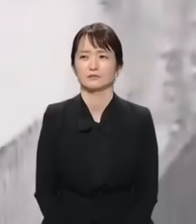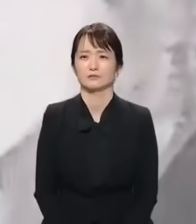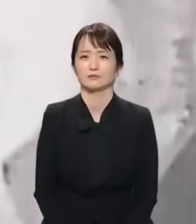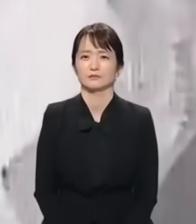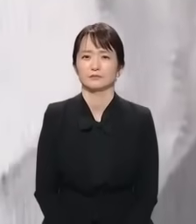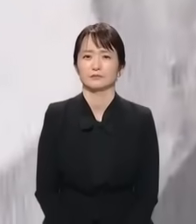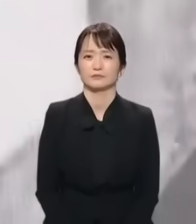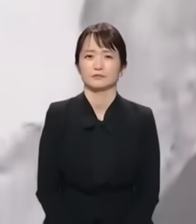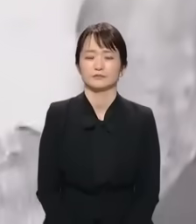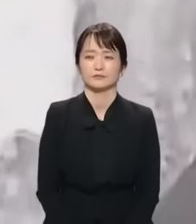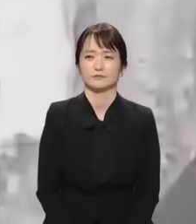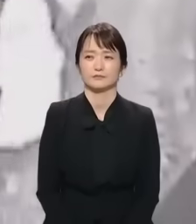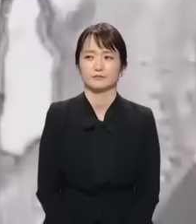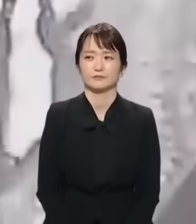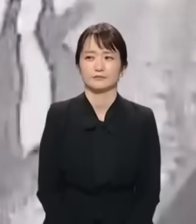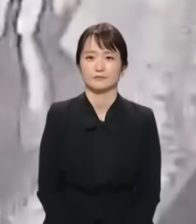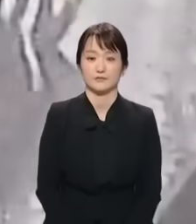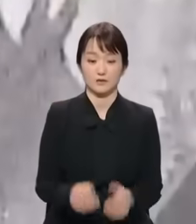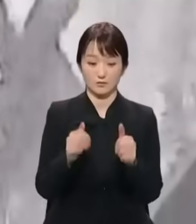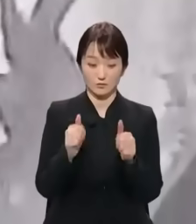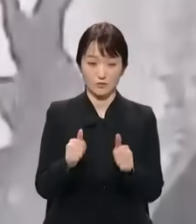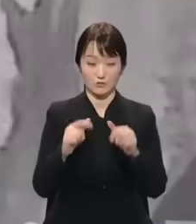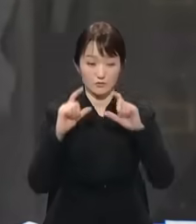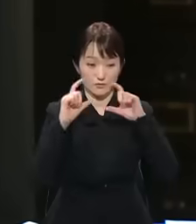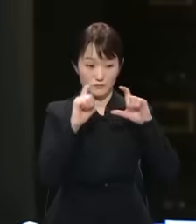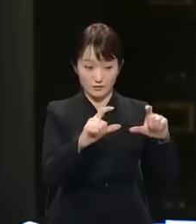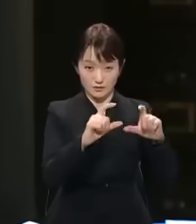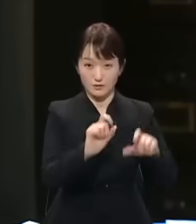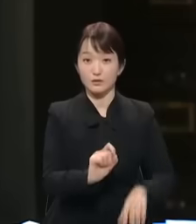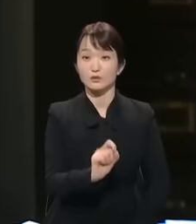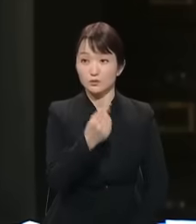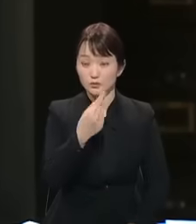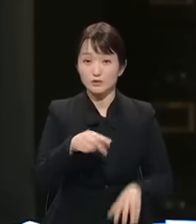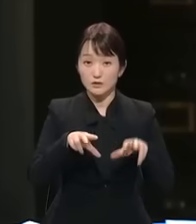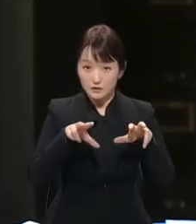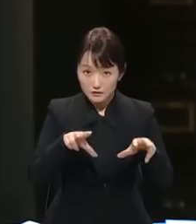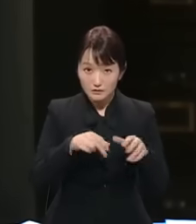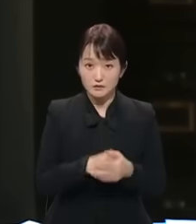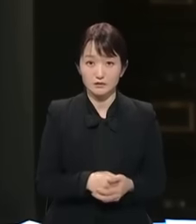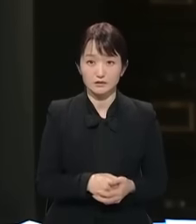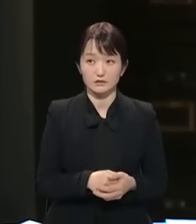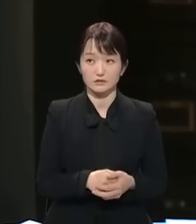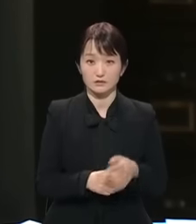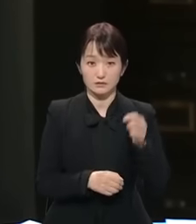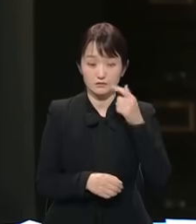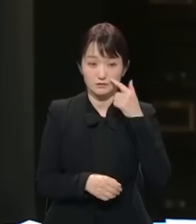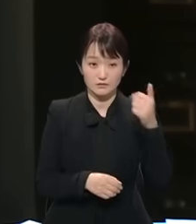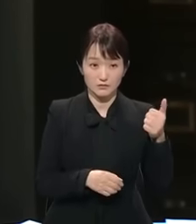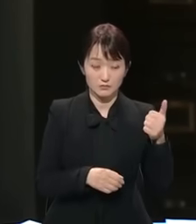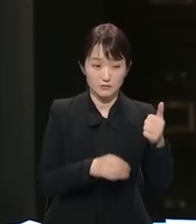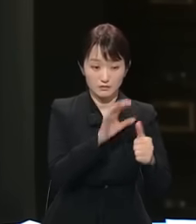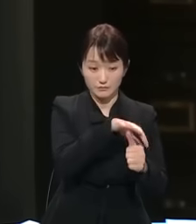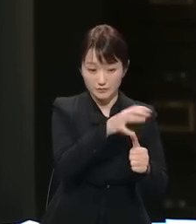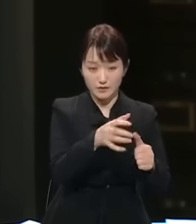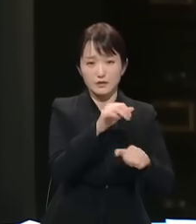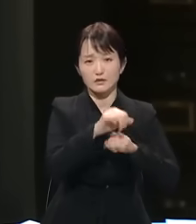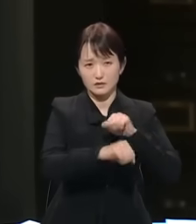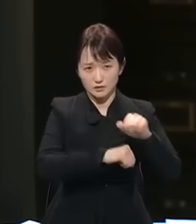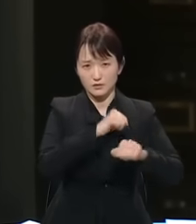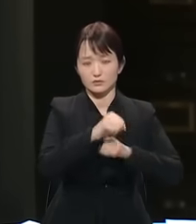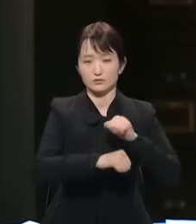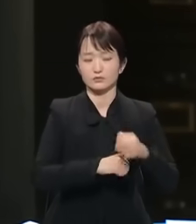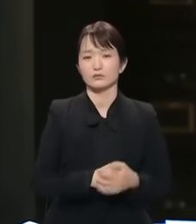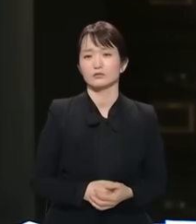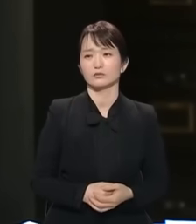지금 법원의 판단으로 지금 이렇게 자유의 몸이 좀 풀려났습니다, 양 변호사님.